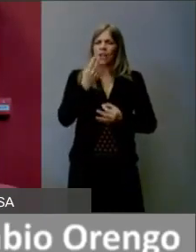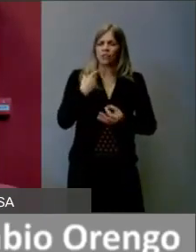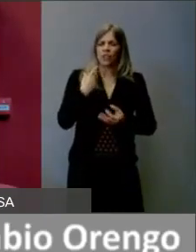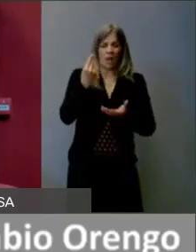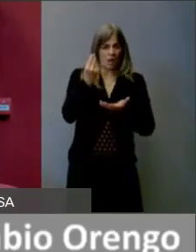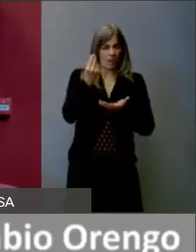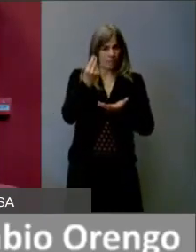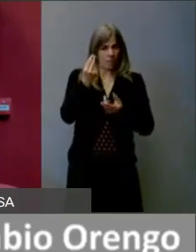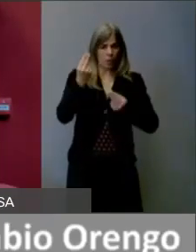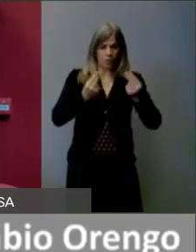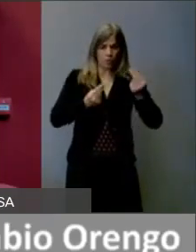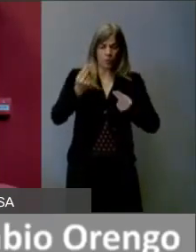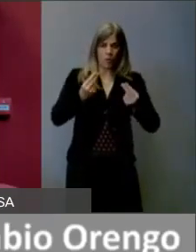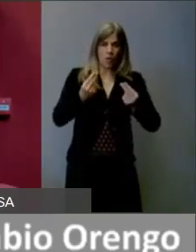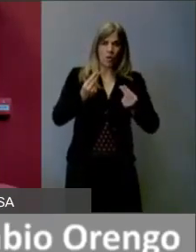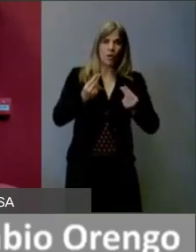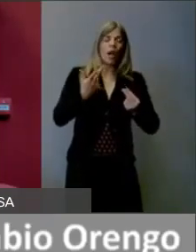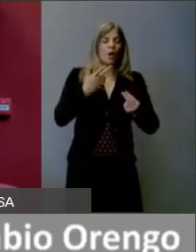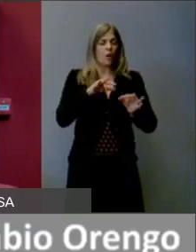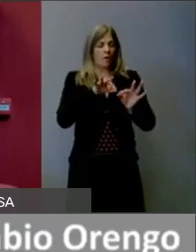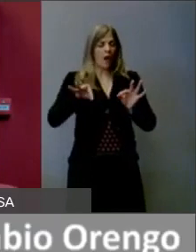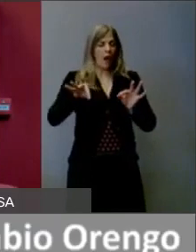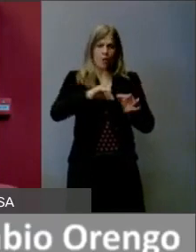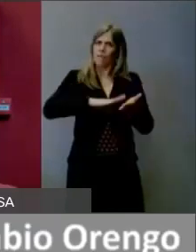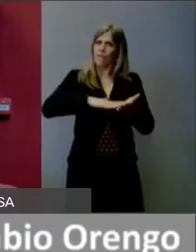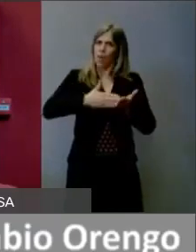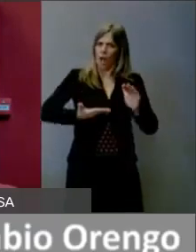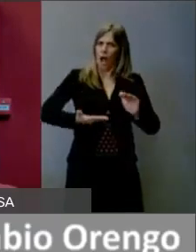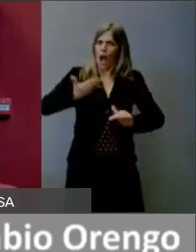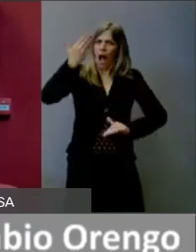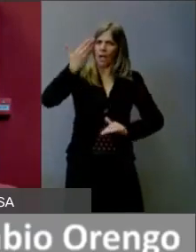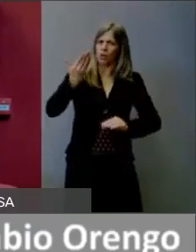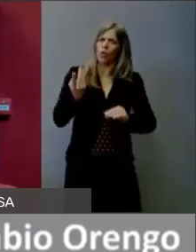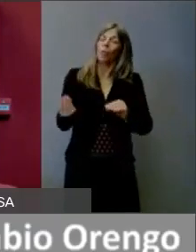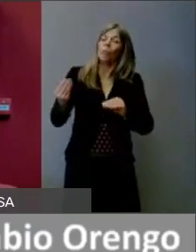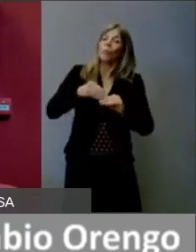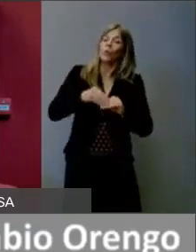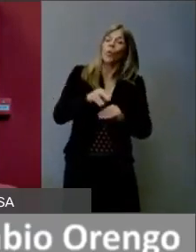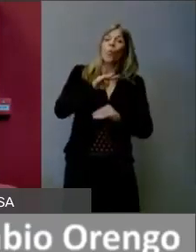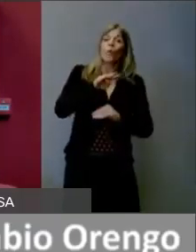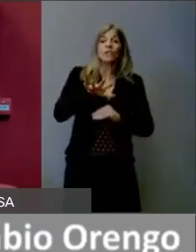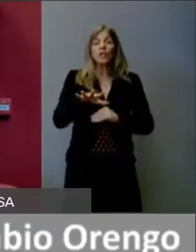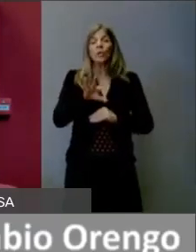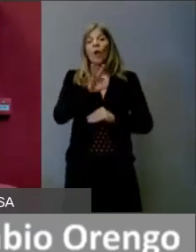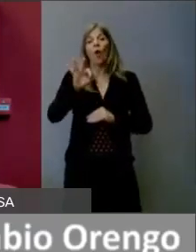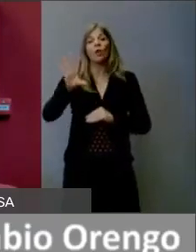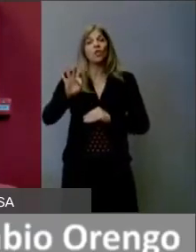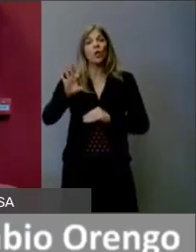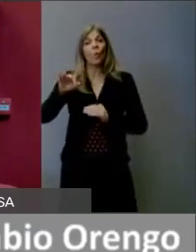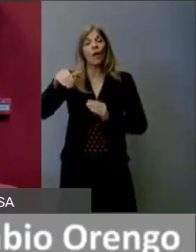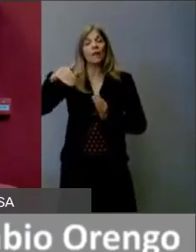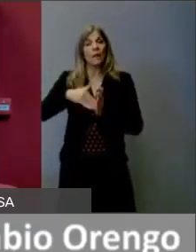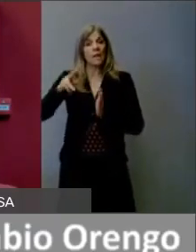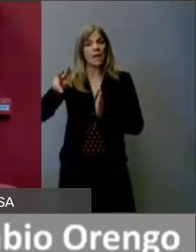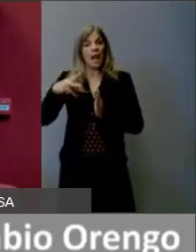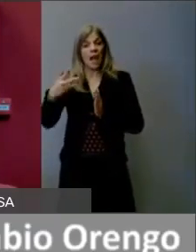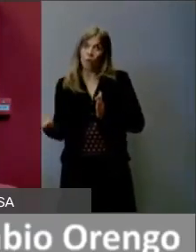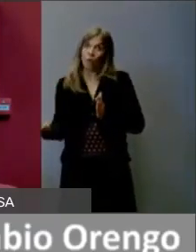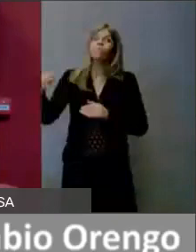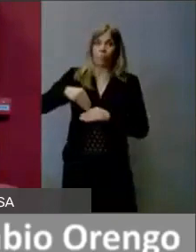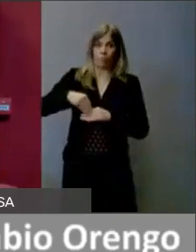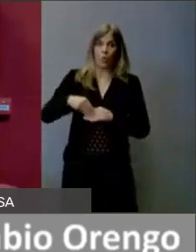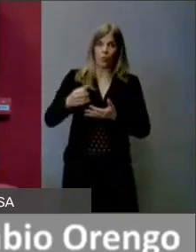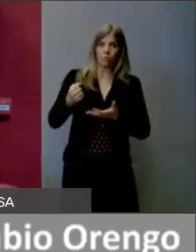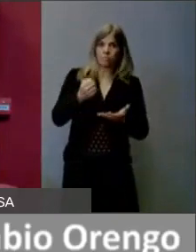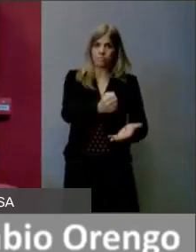viene dato un valore molto alto agli immobili e poi vengono aggiunti 45-50 mila euro. Detto questo, siccome non è